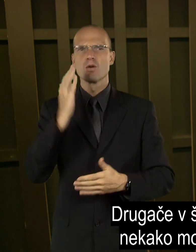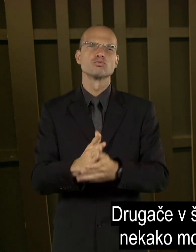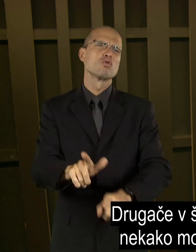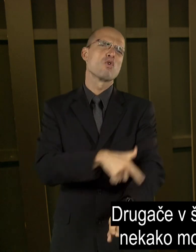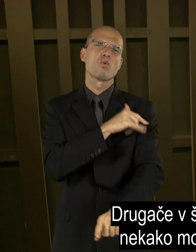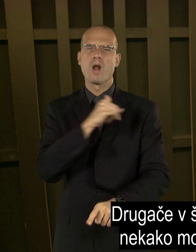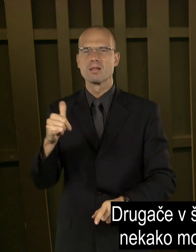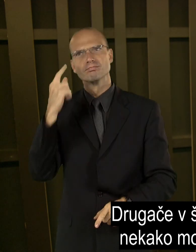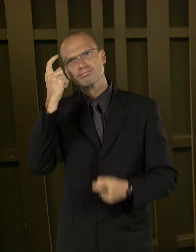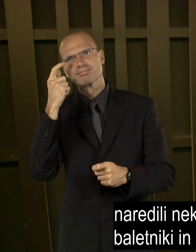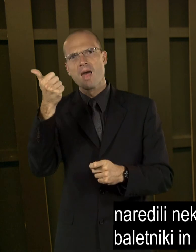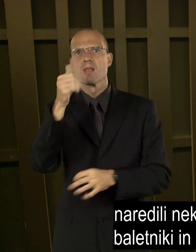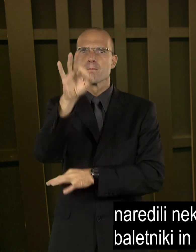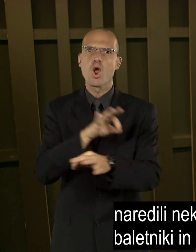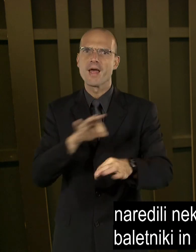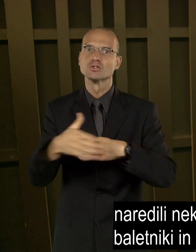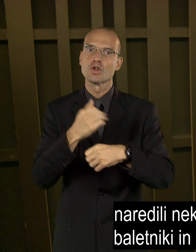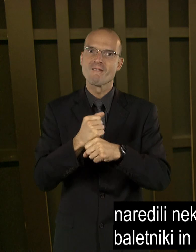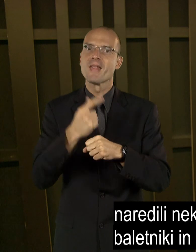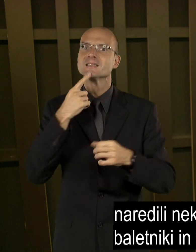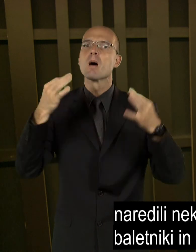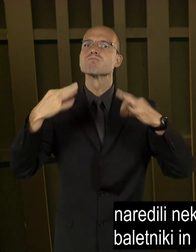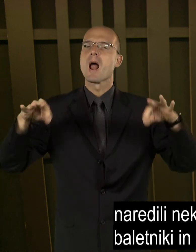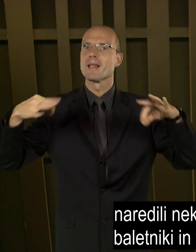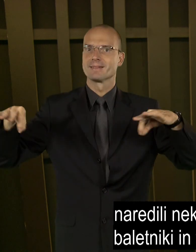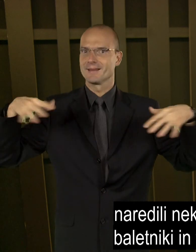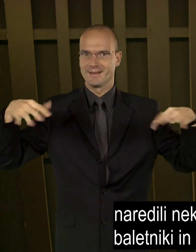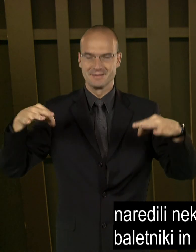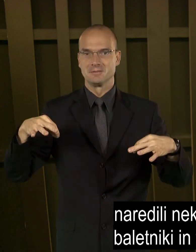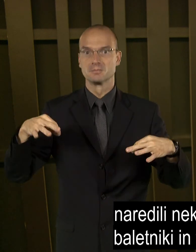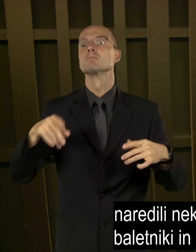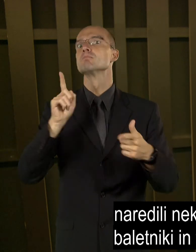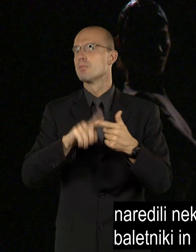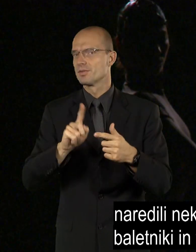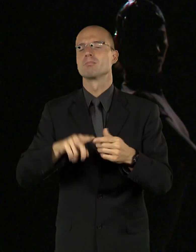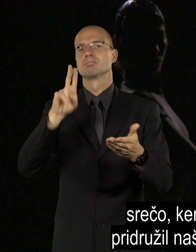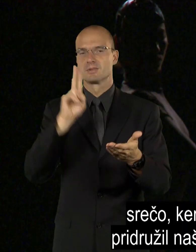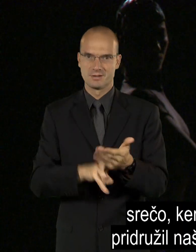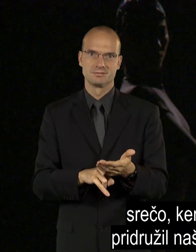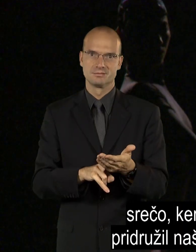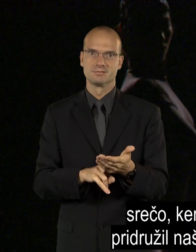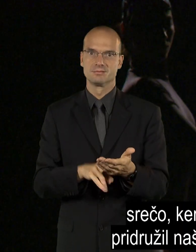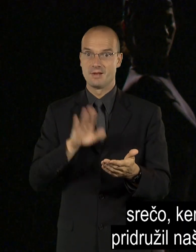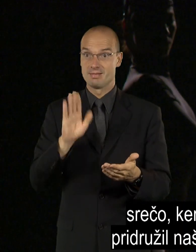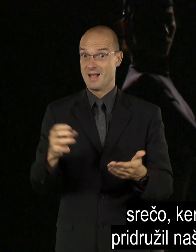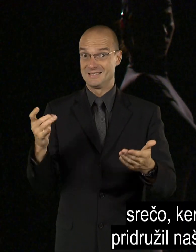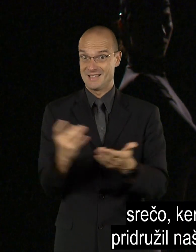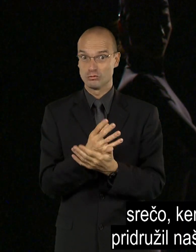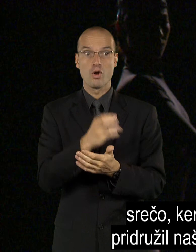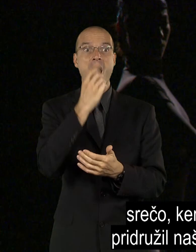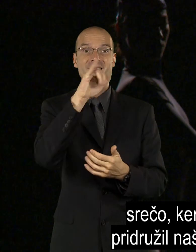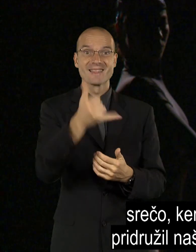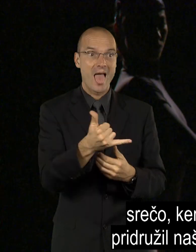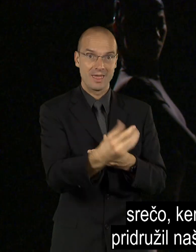moja že dolgoletna, da bi naredili nek projekt v sodelovanju z baletniki. In tako se je tudi potem na srečo, ker se nam je tudi